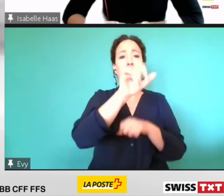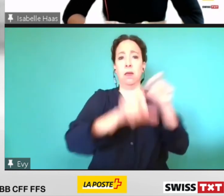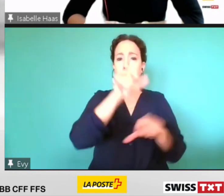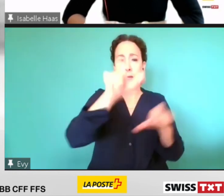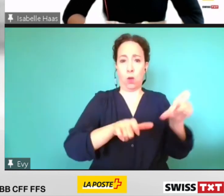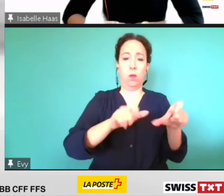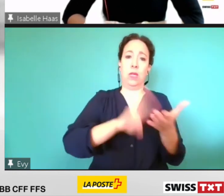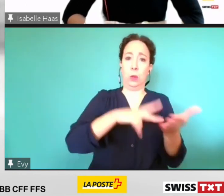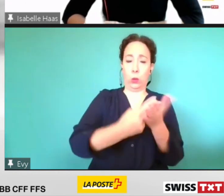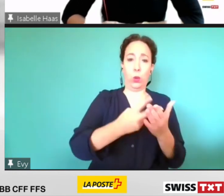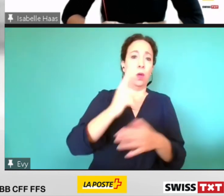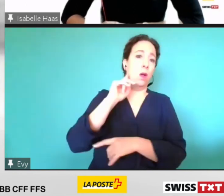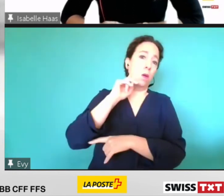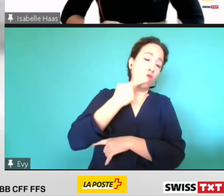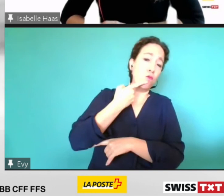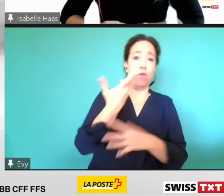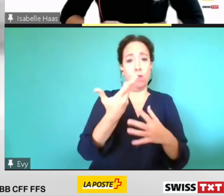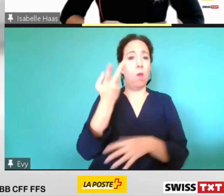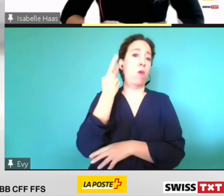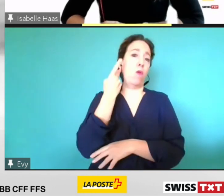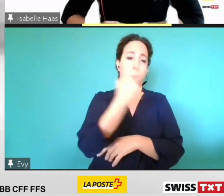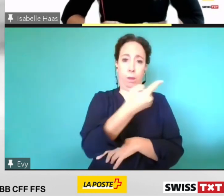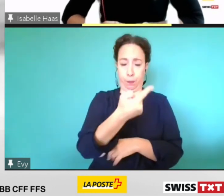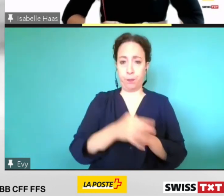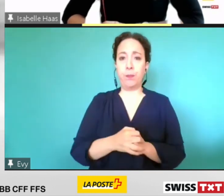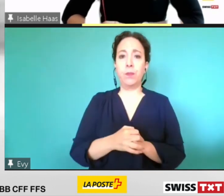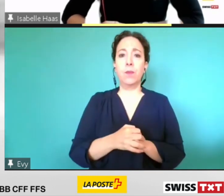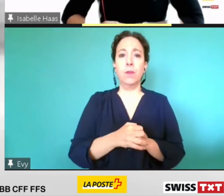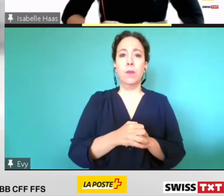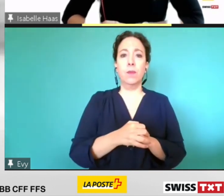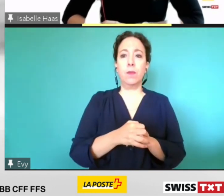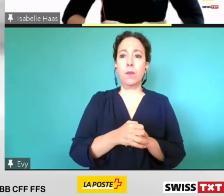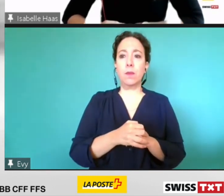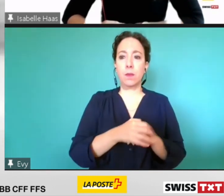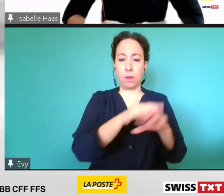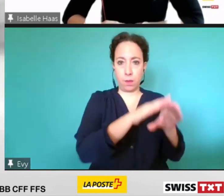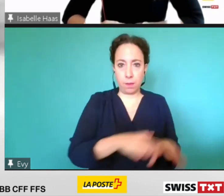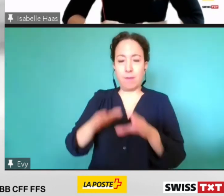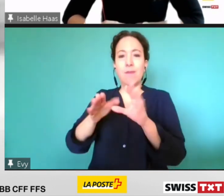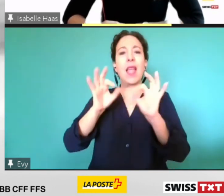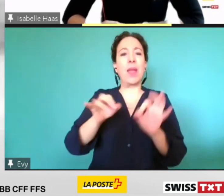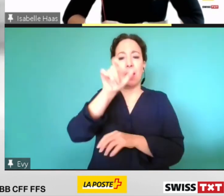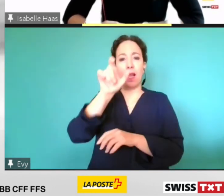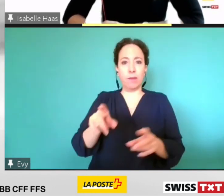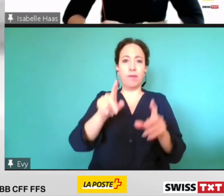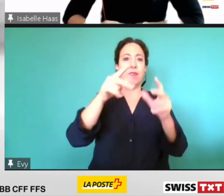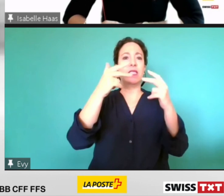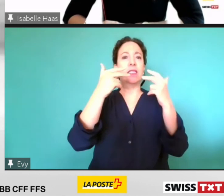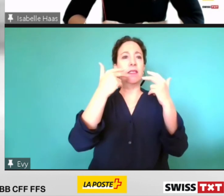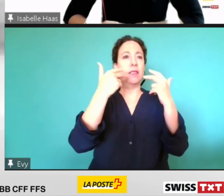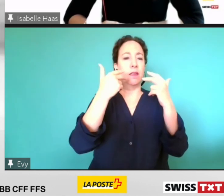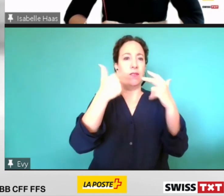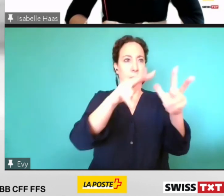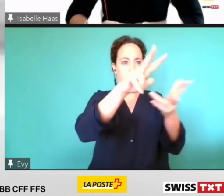entendants et sourds. La deuxième partie du cycle, donc la traduction, la vidéo de réponse,